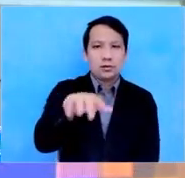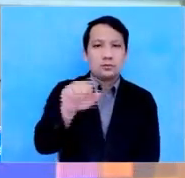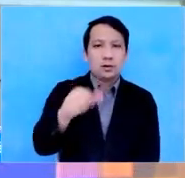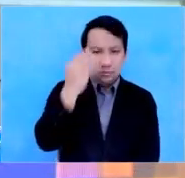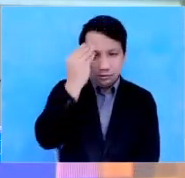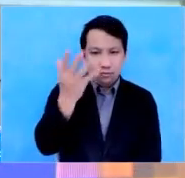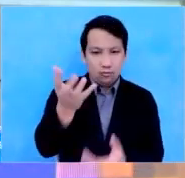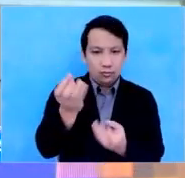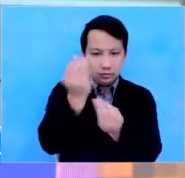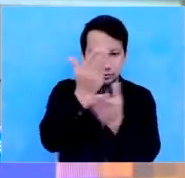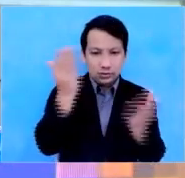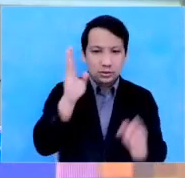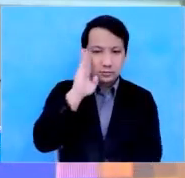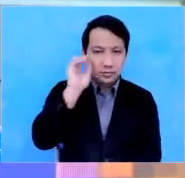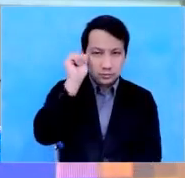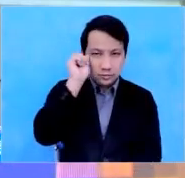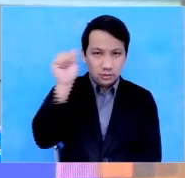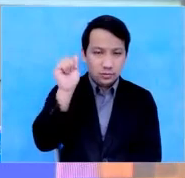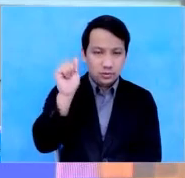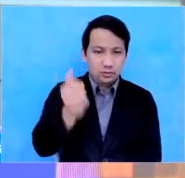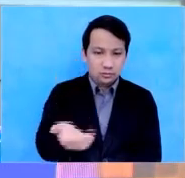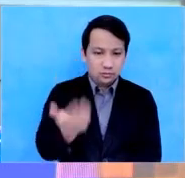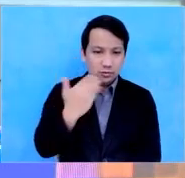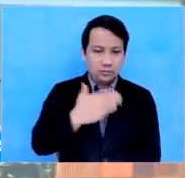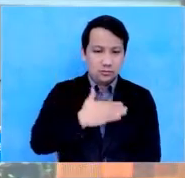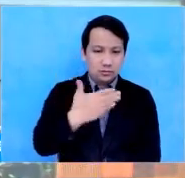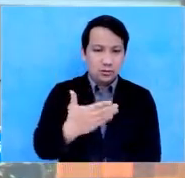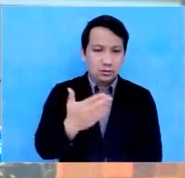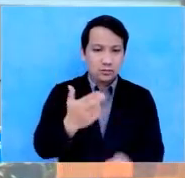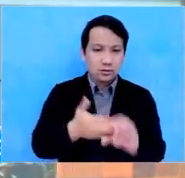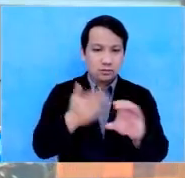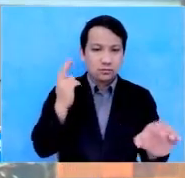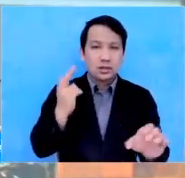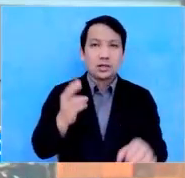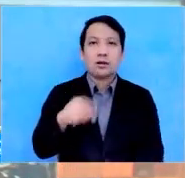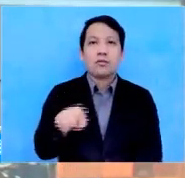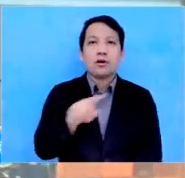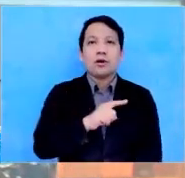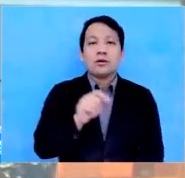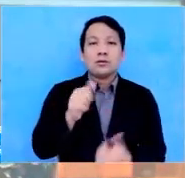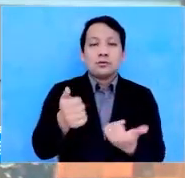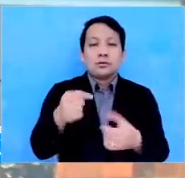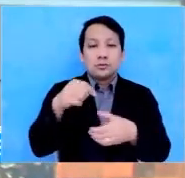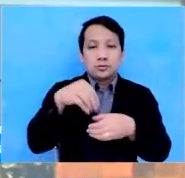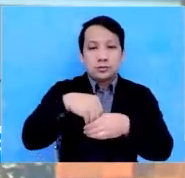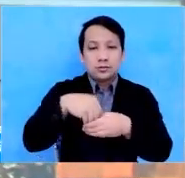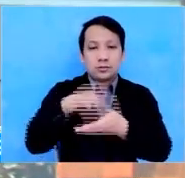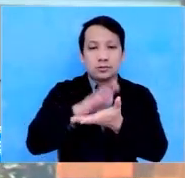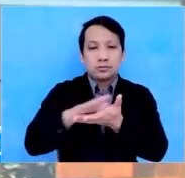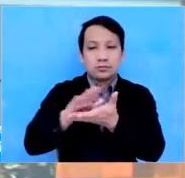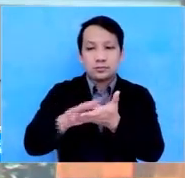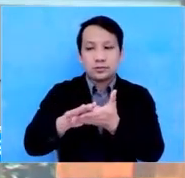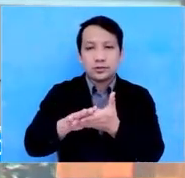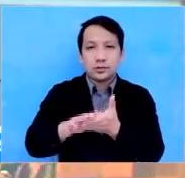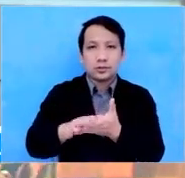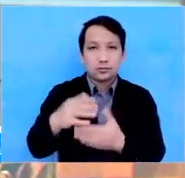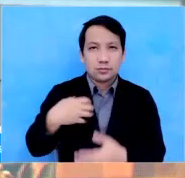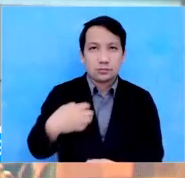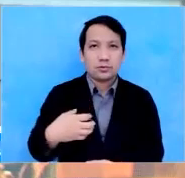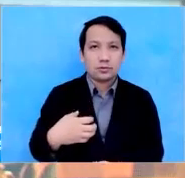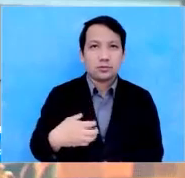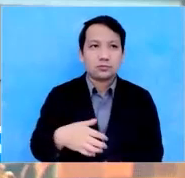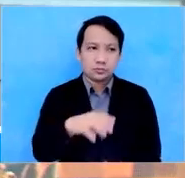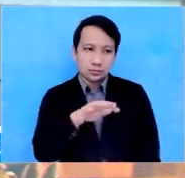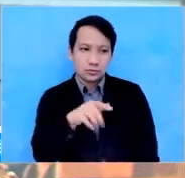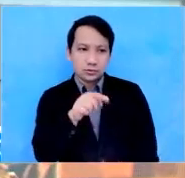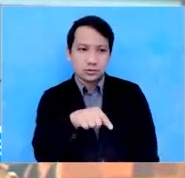Interior Secretary Benhur Avalos na kusang mag-resign. Para yan sa itinutulak na internal cleansing sa hanay ng PNP. Duda naman